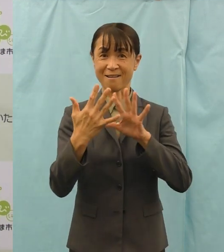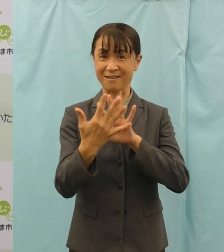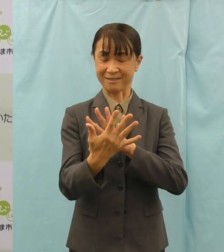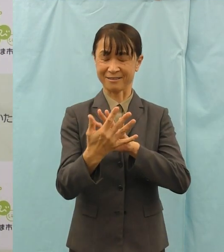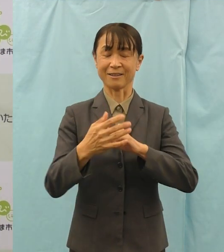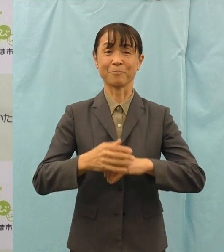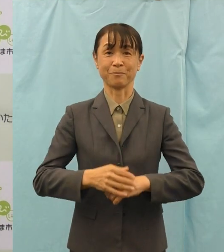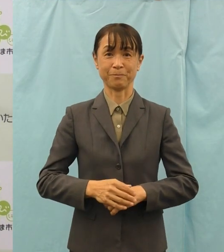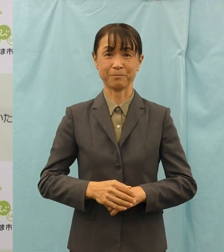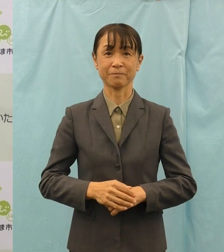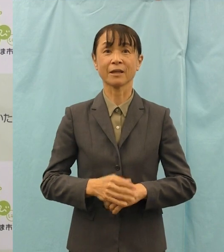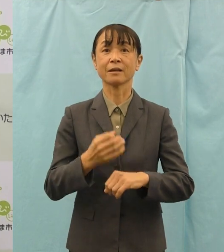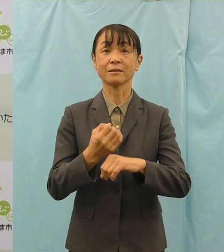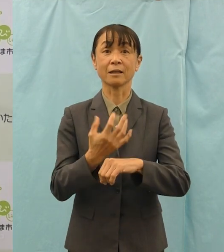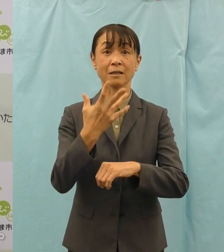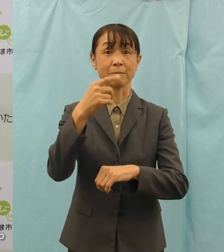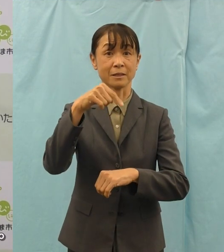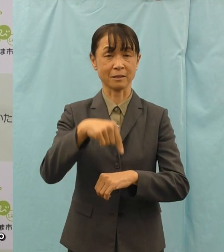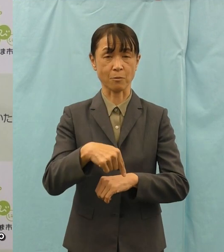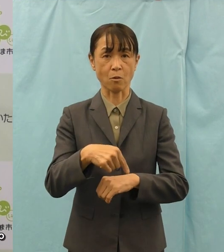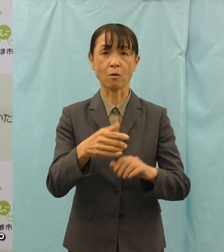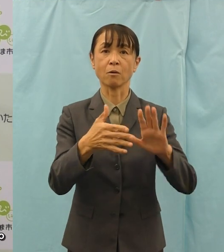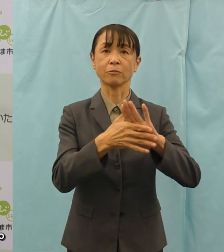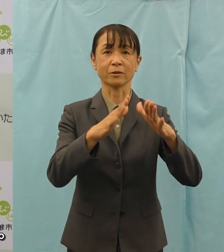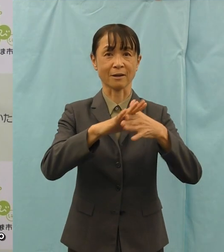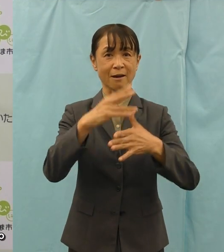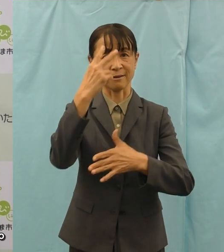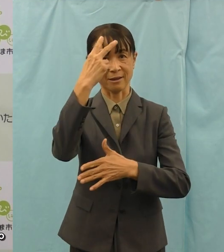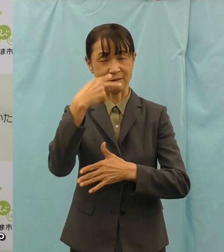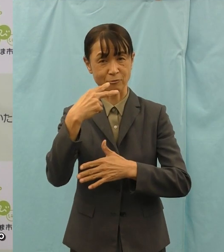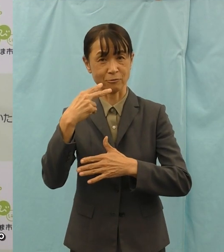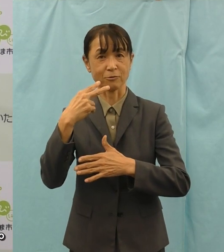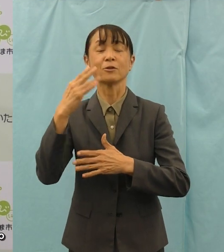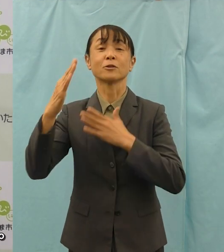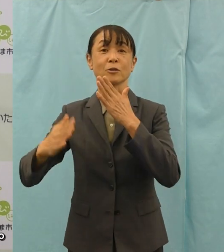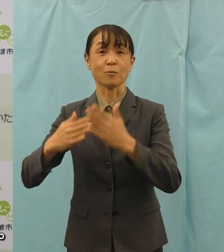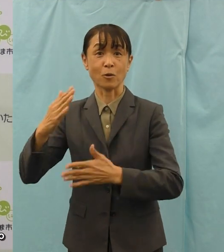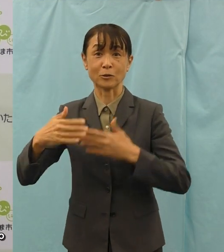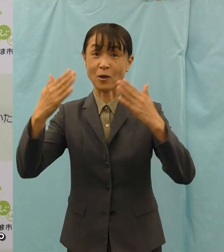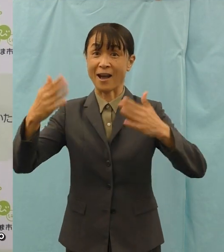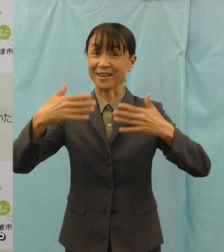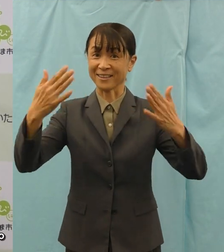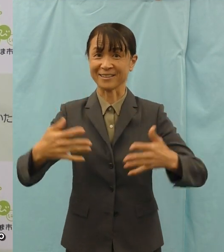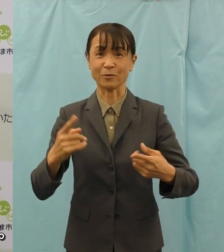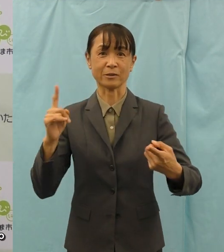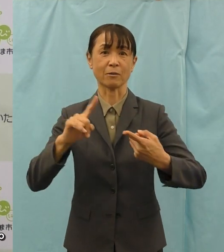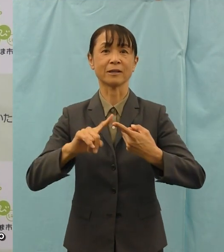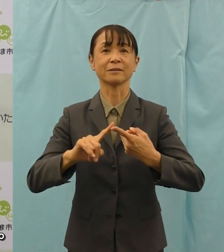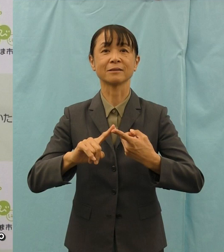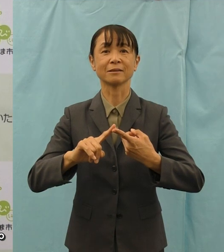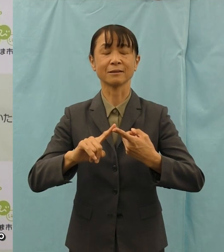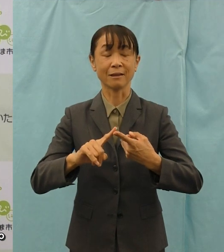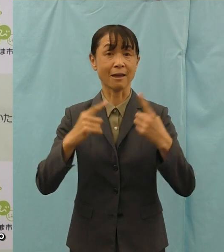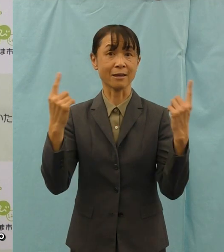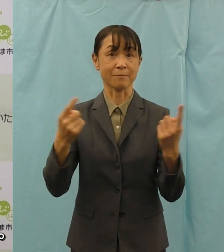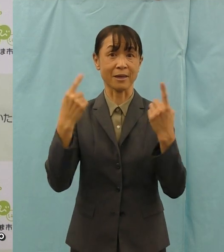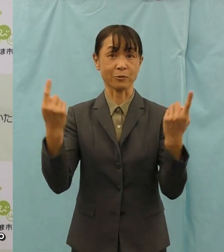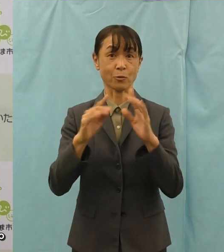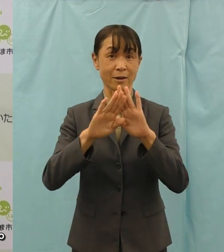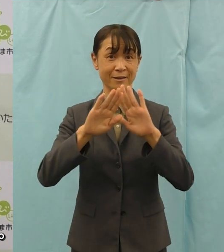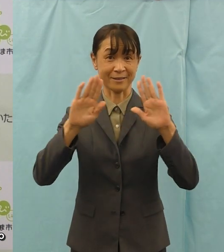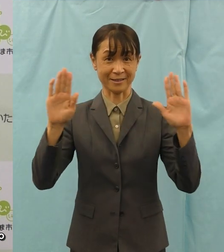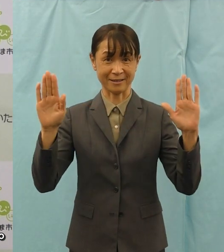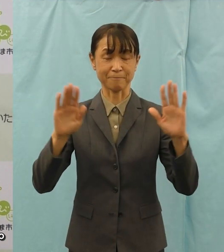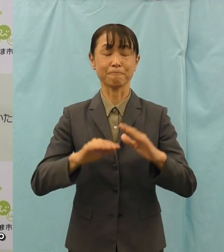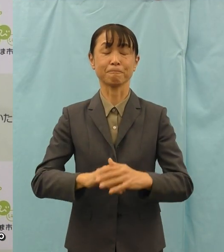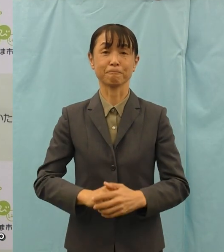られる季節になりました。本市でも文化芸術の秋、スポーツの秋にふさわしいさまざまなイ